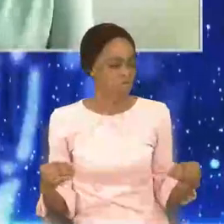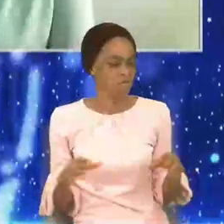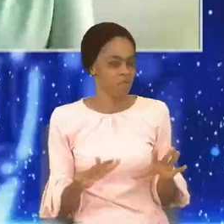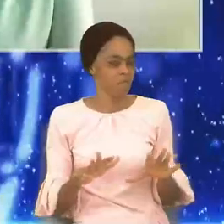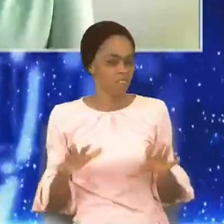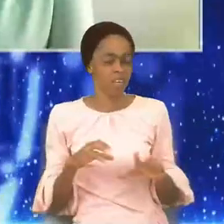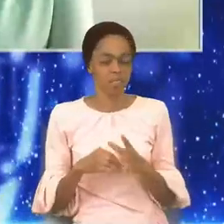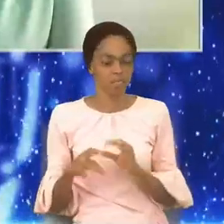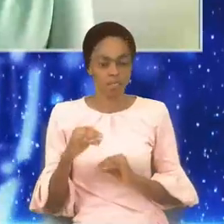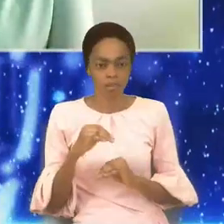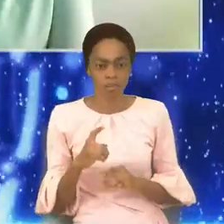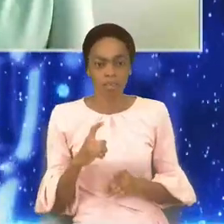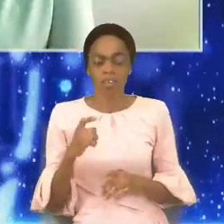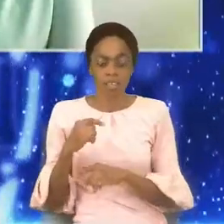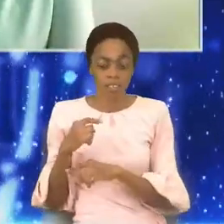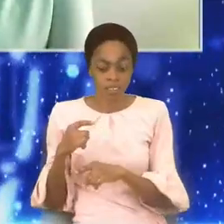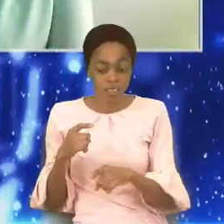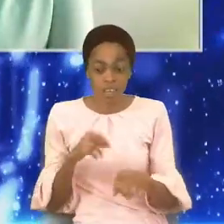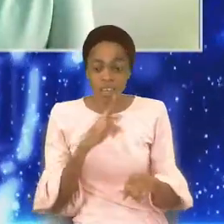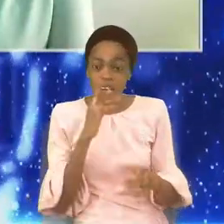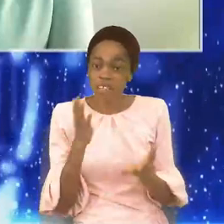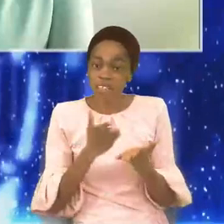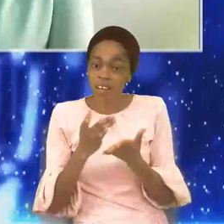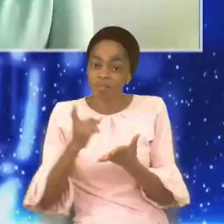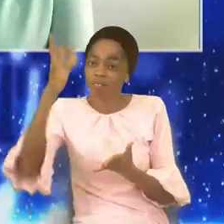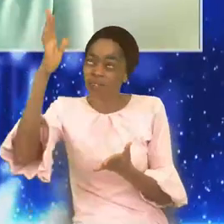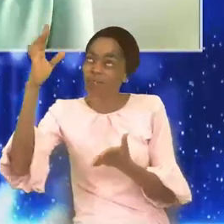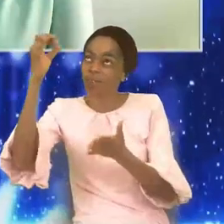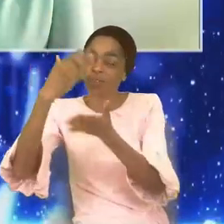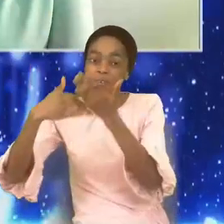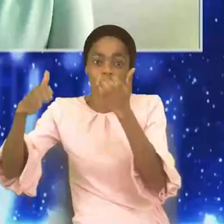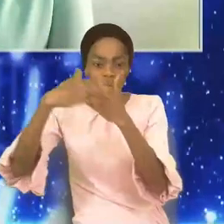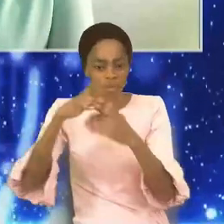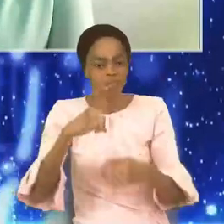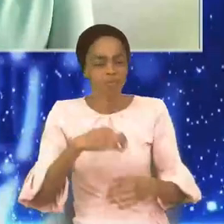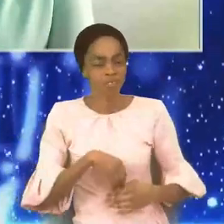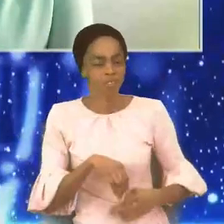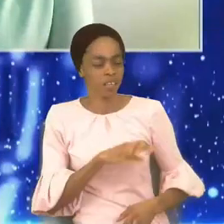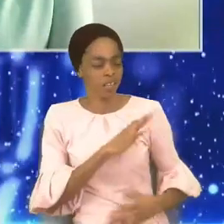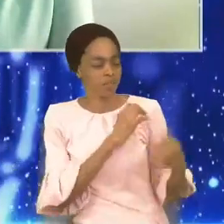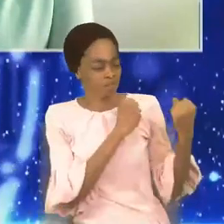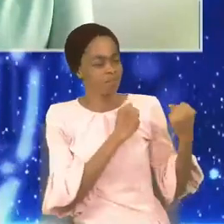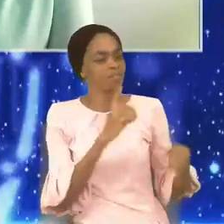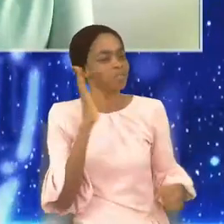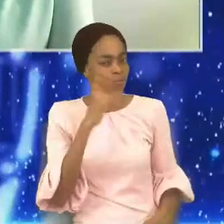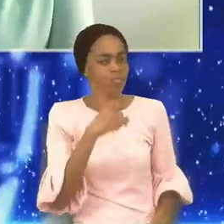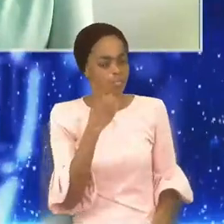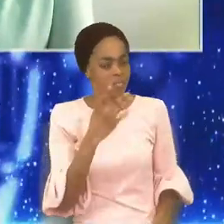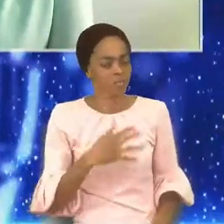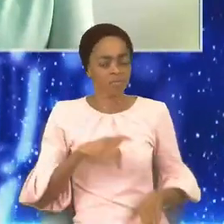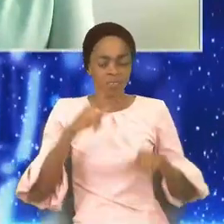en eux. Ils servaient le Dieu du ciel. Même leur posture montrait,